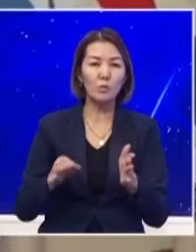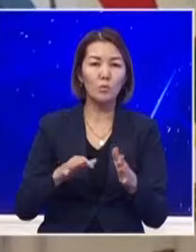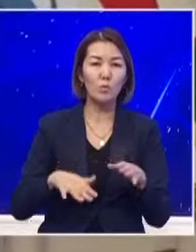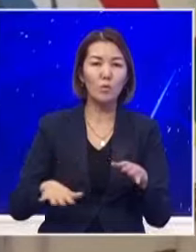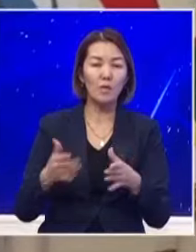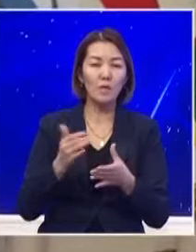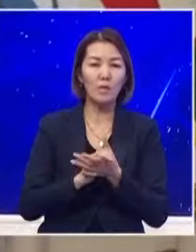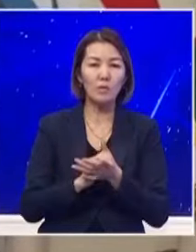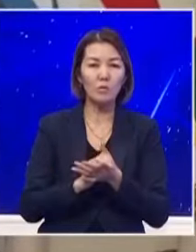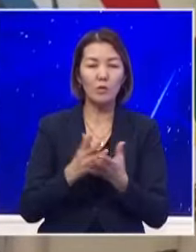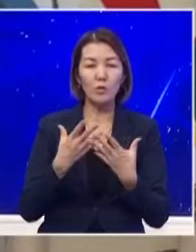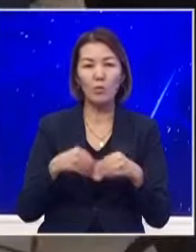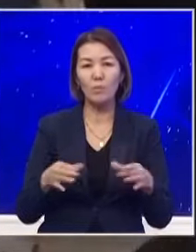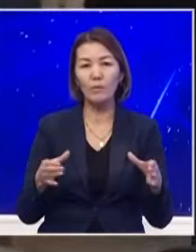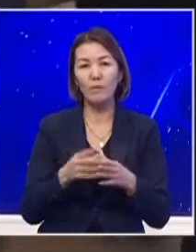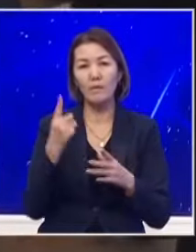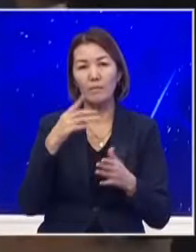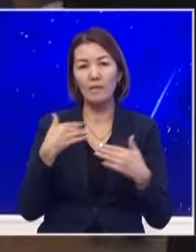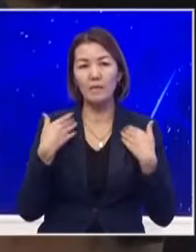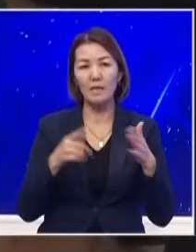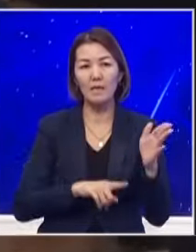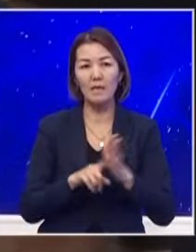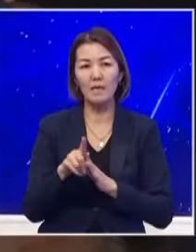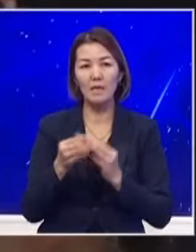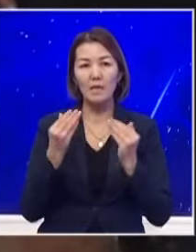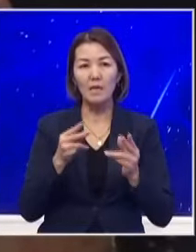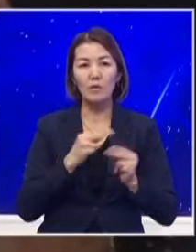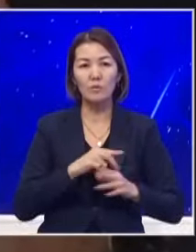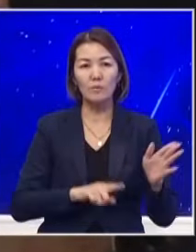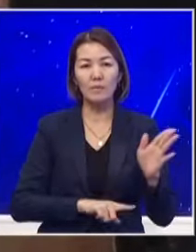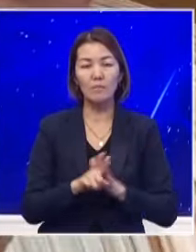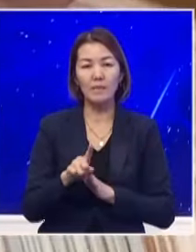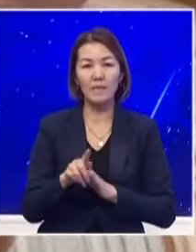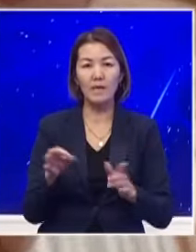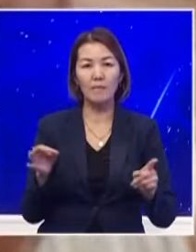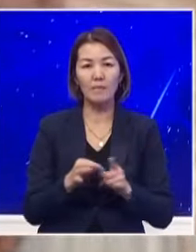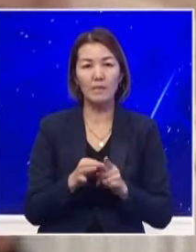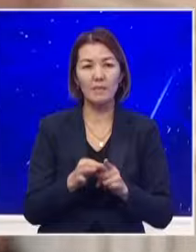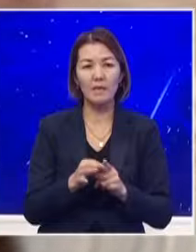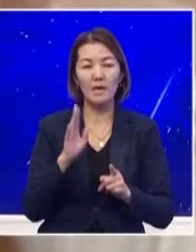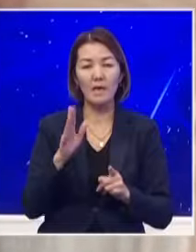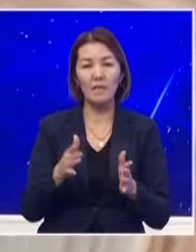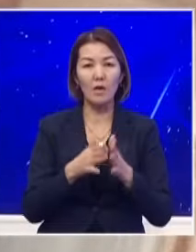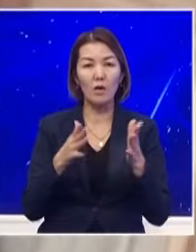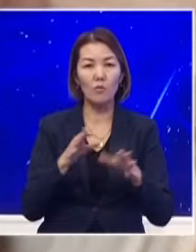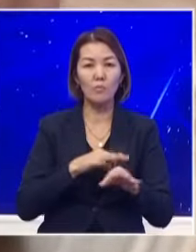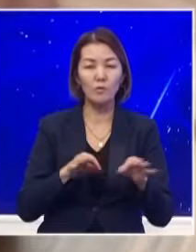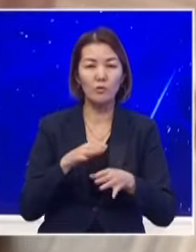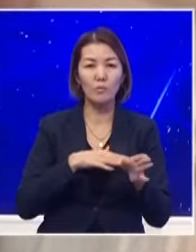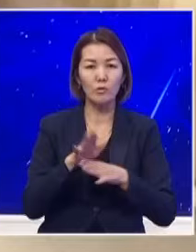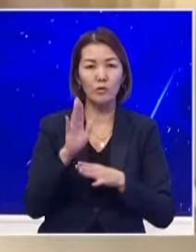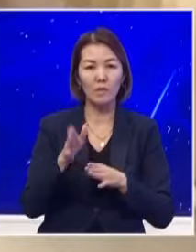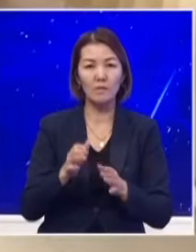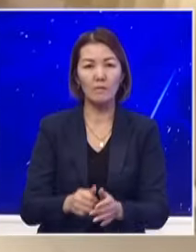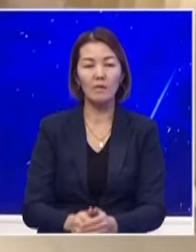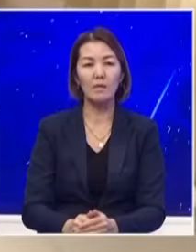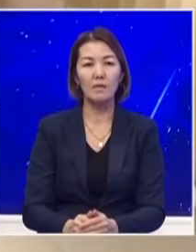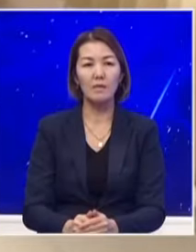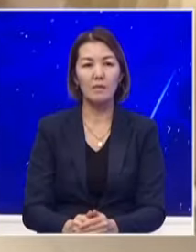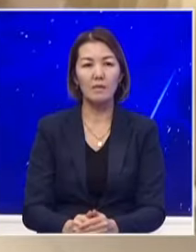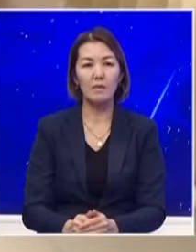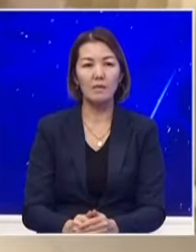қоғамдық бірлестігінің бастамасымен қолға алынған. Жұмысын енді бастаған бірлестіктің мақсаты айқын. Алда ауқымды жобаларды жүзеге асырмақ ниетте.